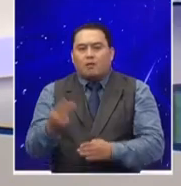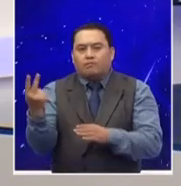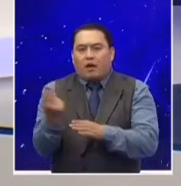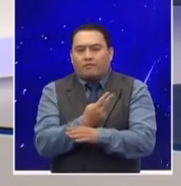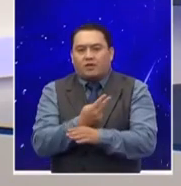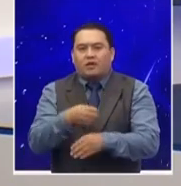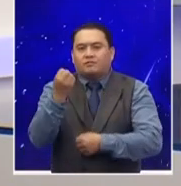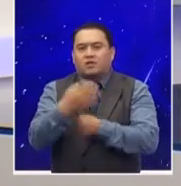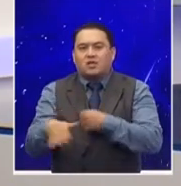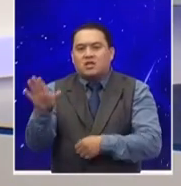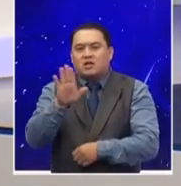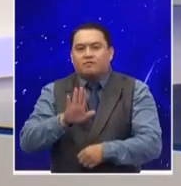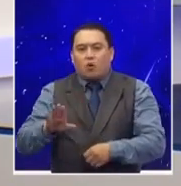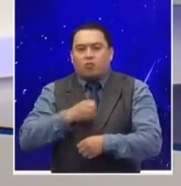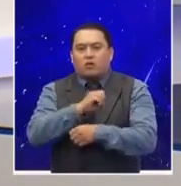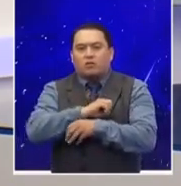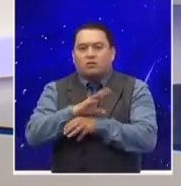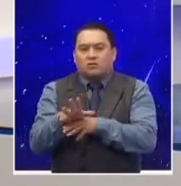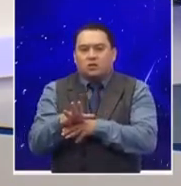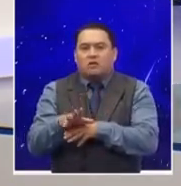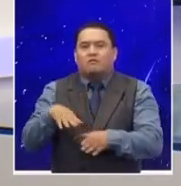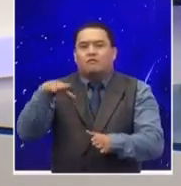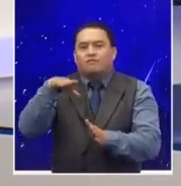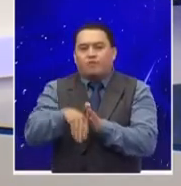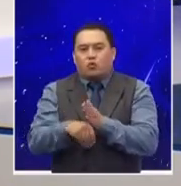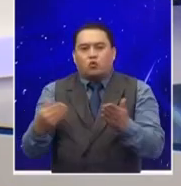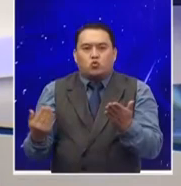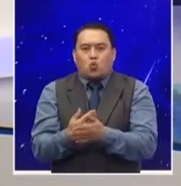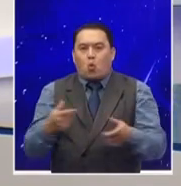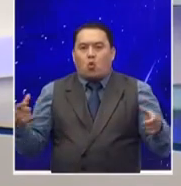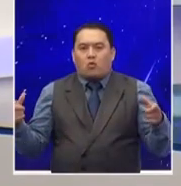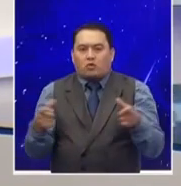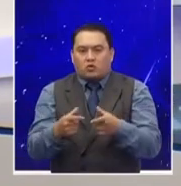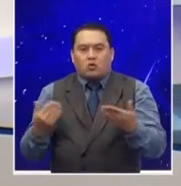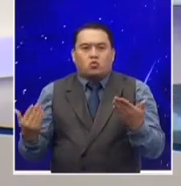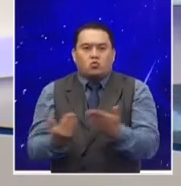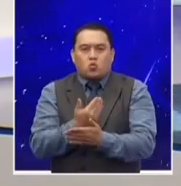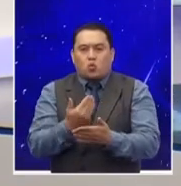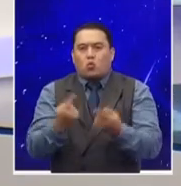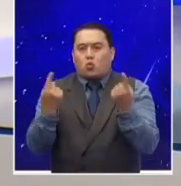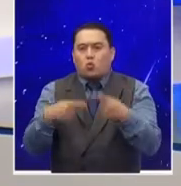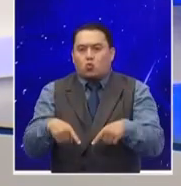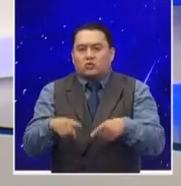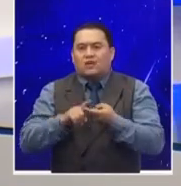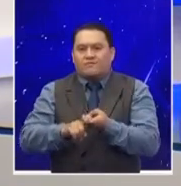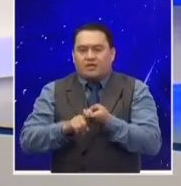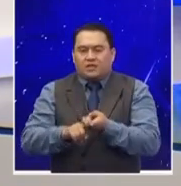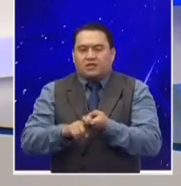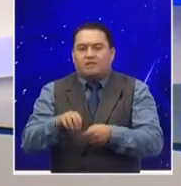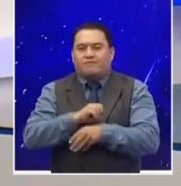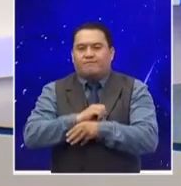Вторая волна в Центральной Европе. Страны Центральной Европы вводят все новые ограничения в связи с